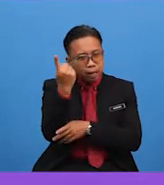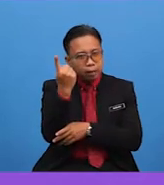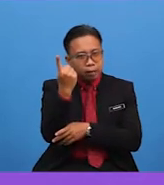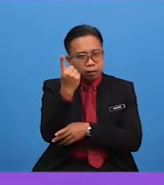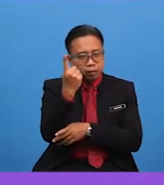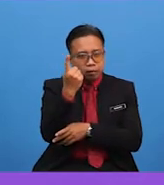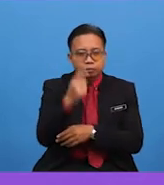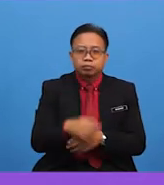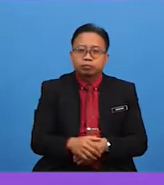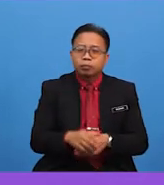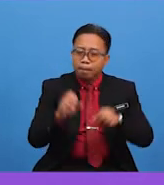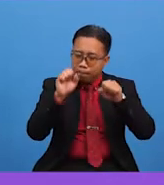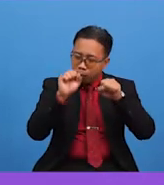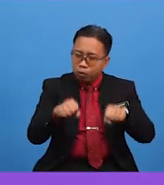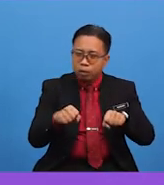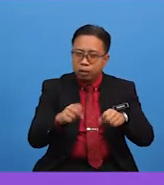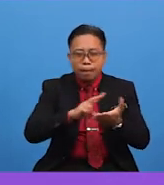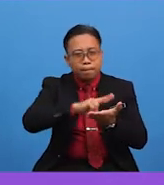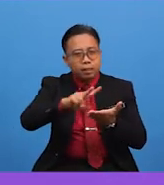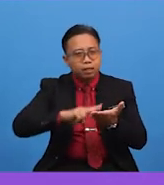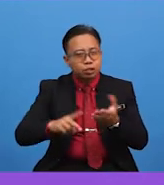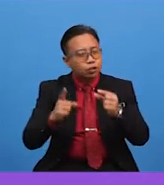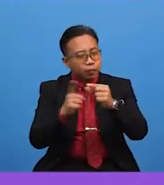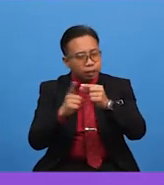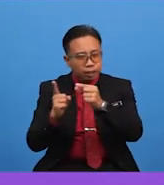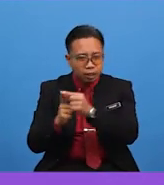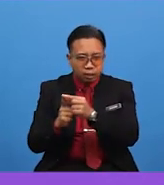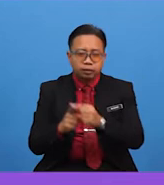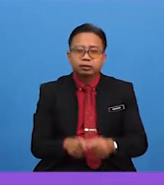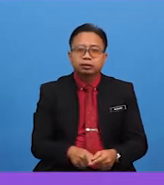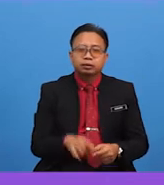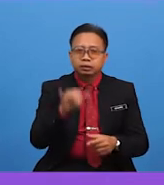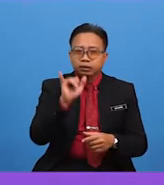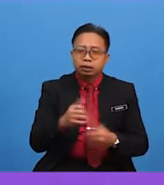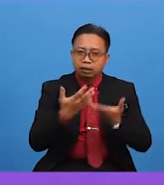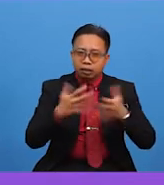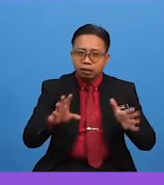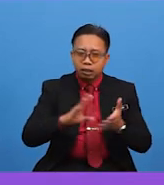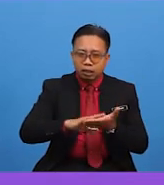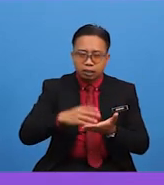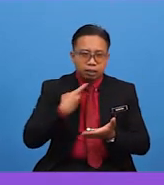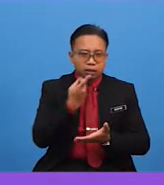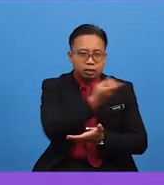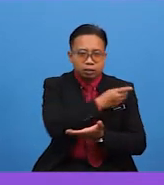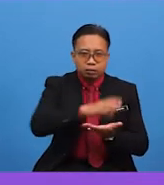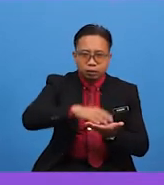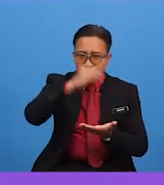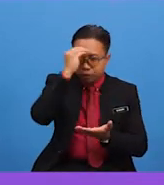memahami serta boleh membaca perkataan-perkataan yang telah kita